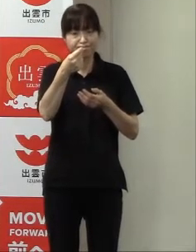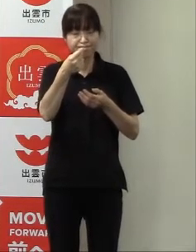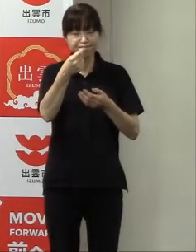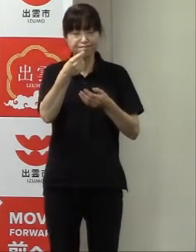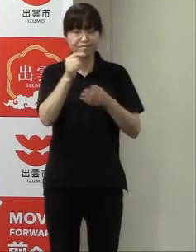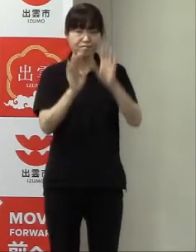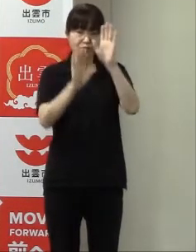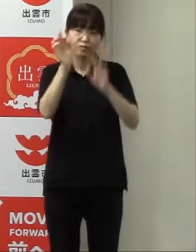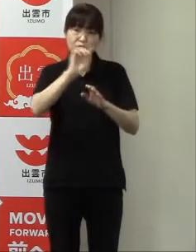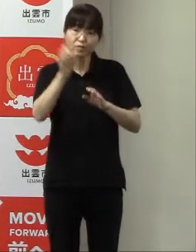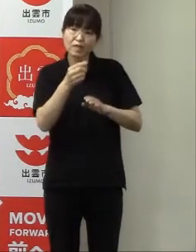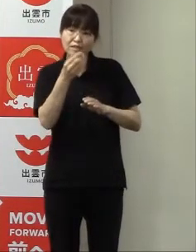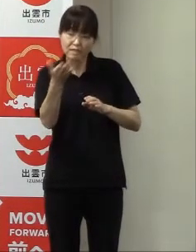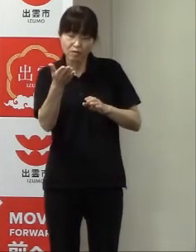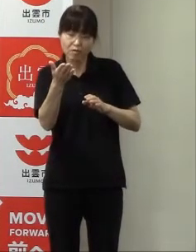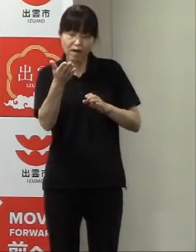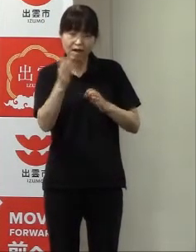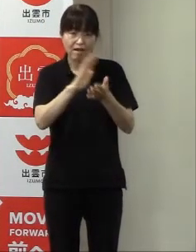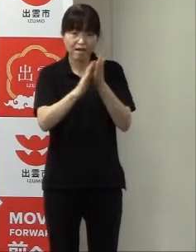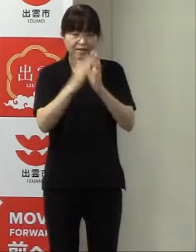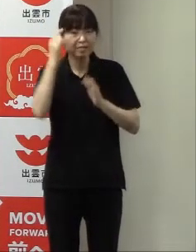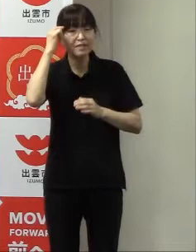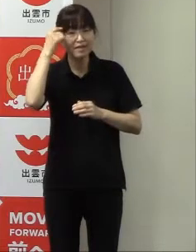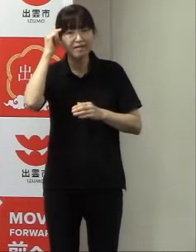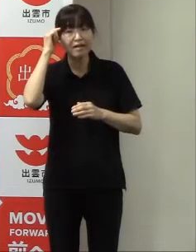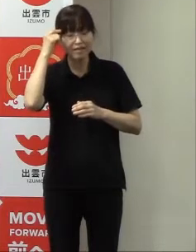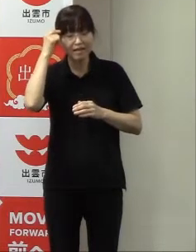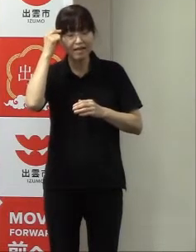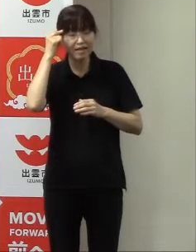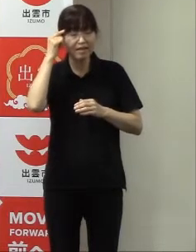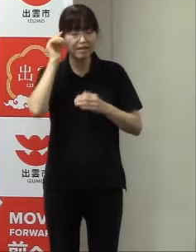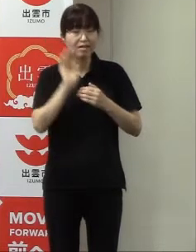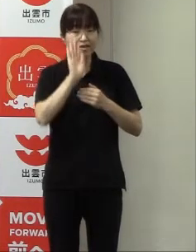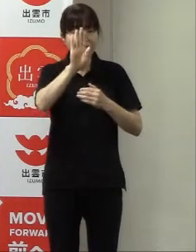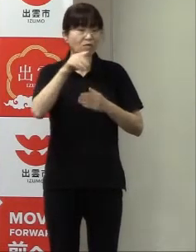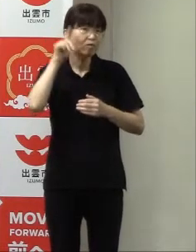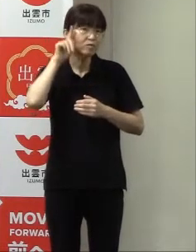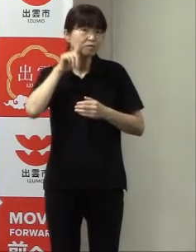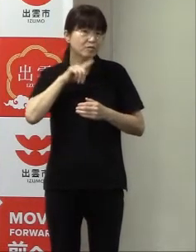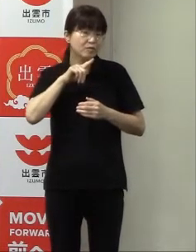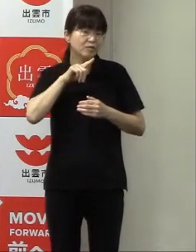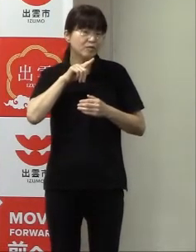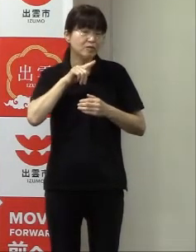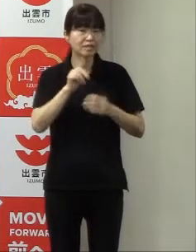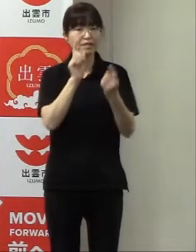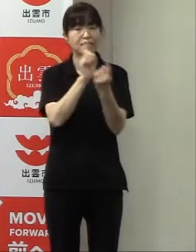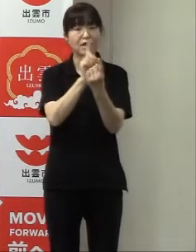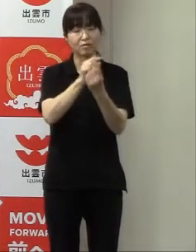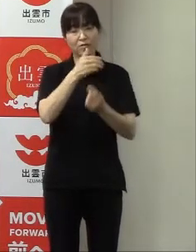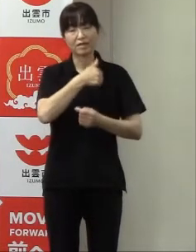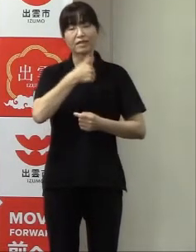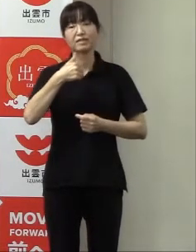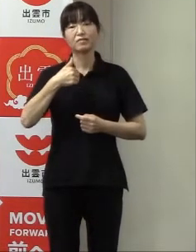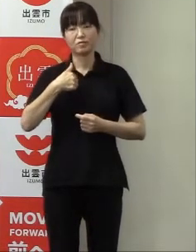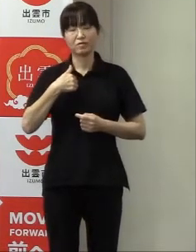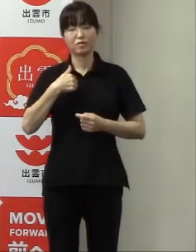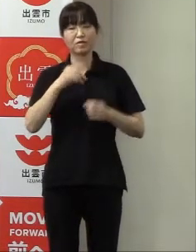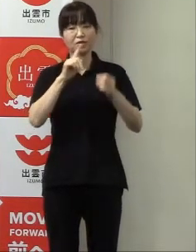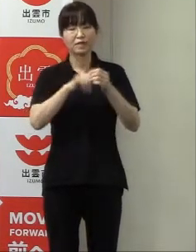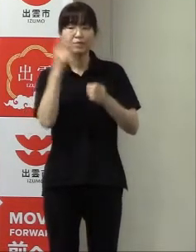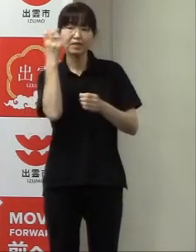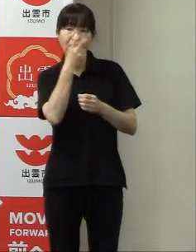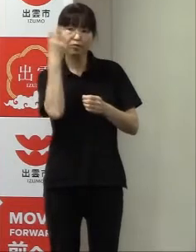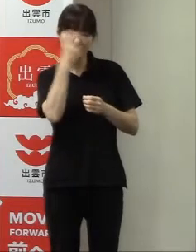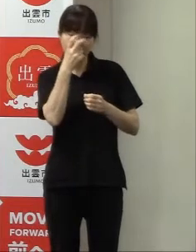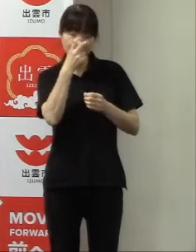どうだったのかということを検証してですね、さらに、スムーズに今後、この対応ができるように、確認しながら取り